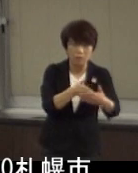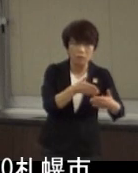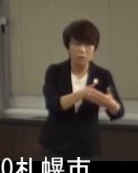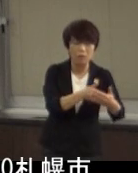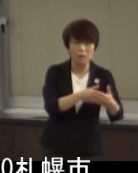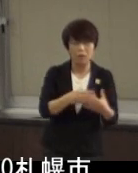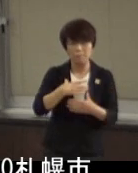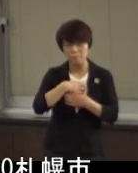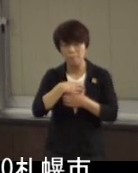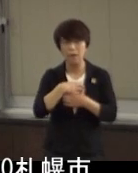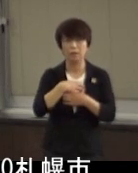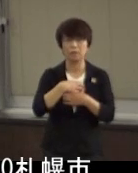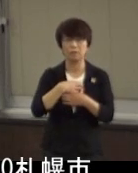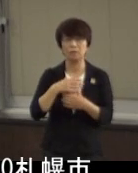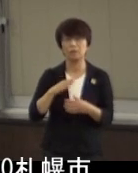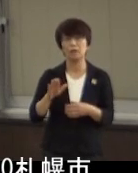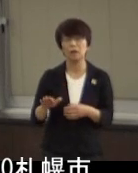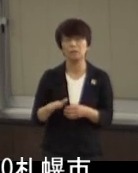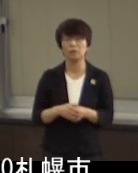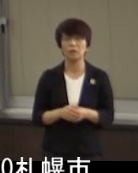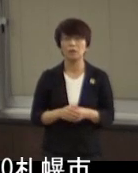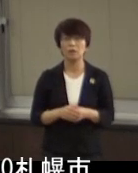れもございます。